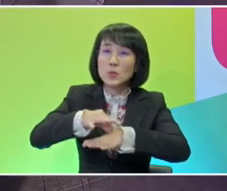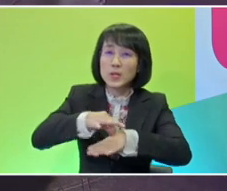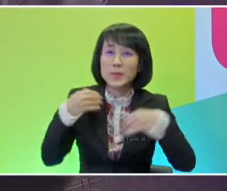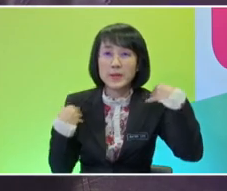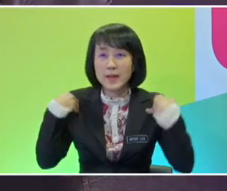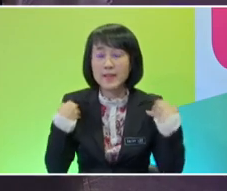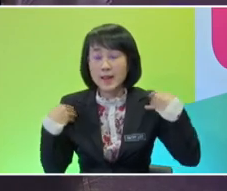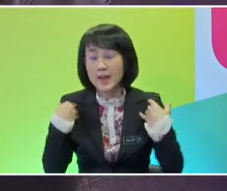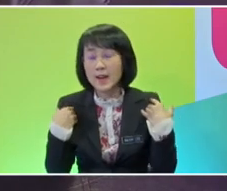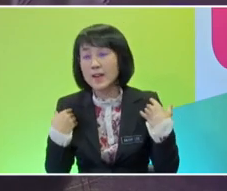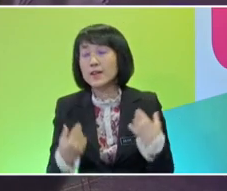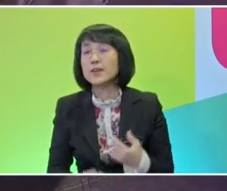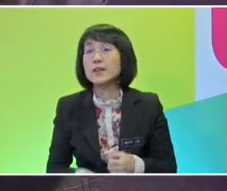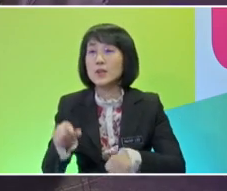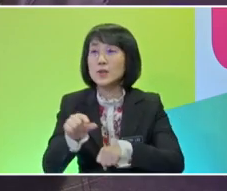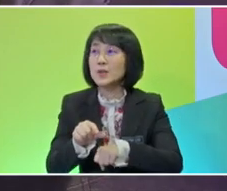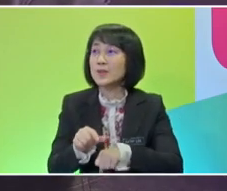mungkin gunakan